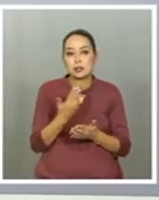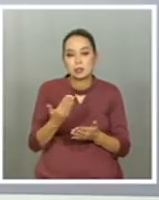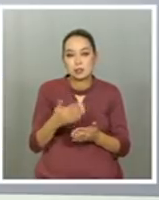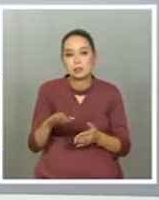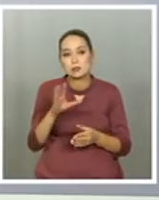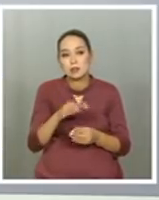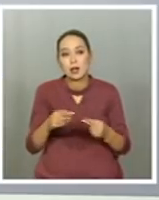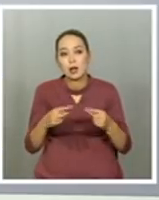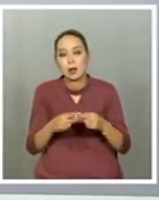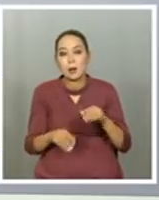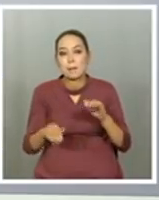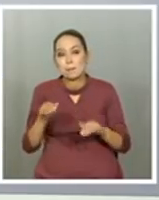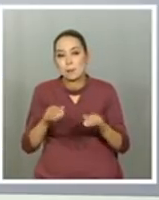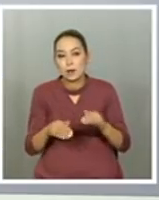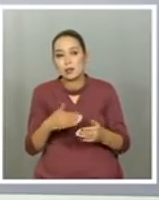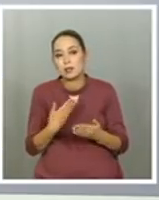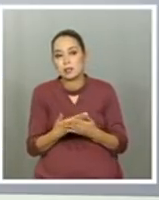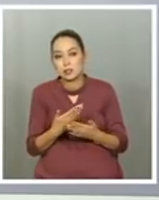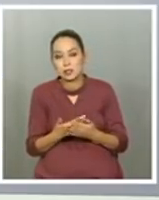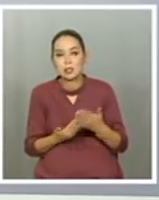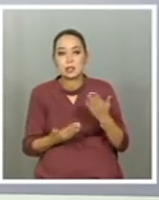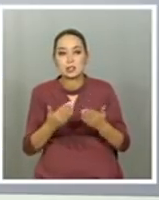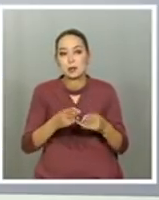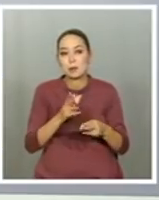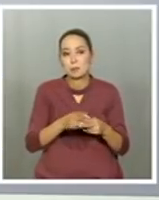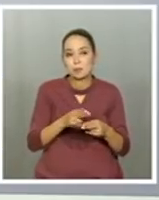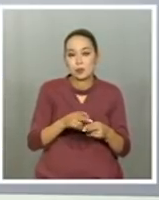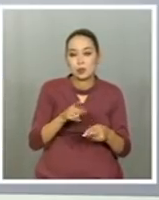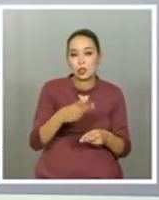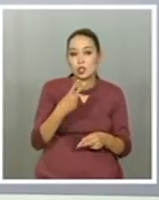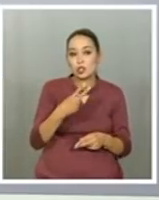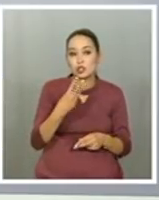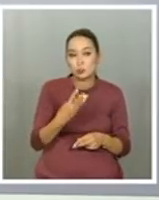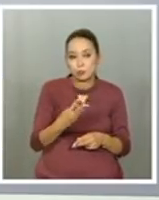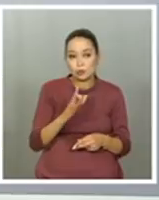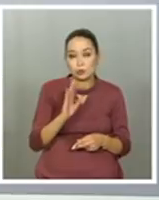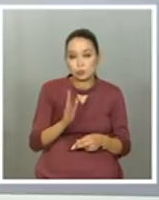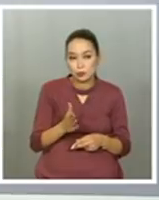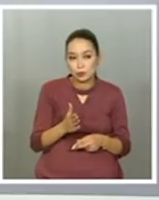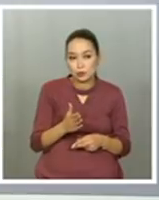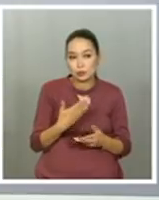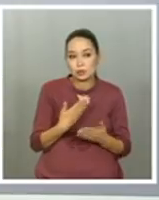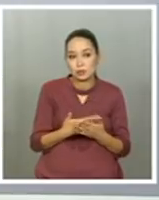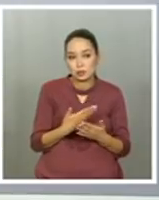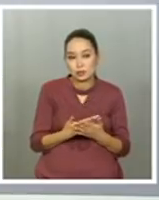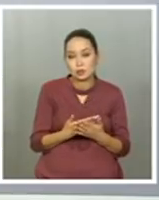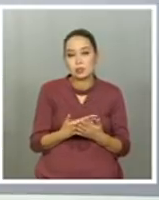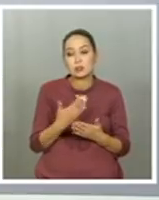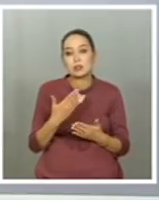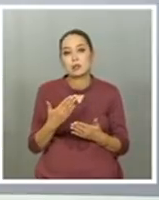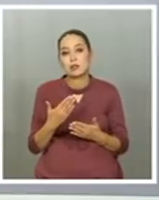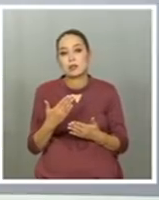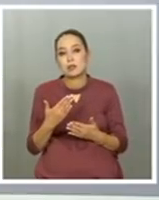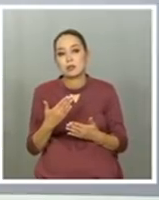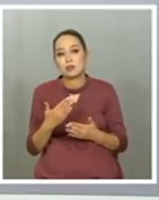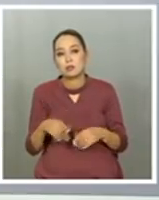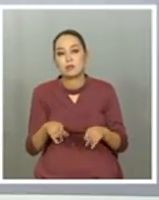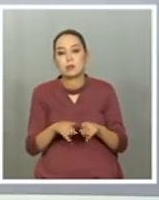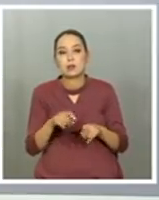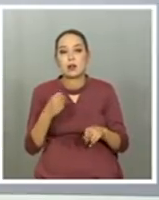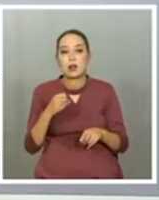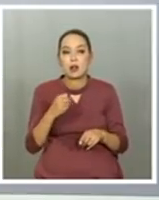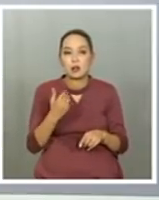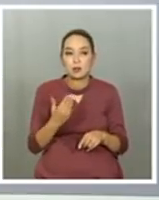массасы. Мысал үшін, егер де металдың массасы 23 шықса натрий дейміз, 40 шықса калций дейміз, алюминий шықса